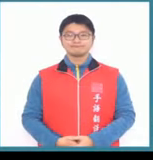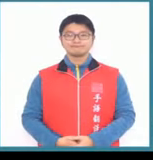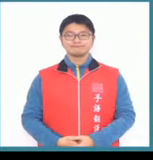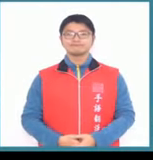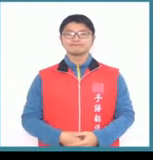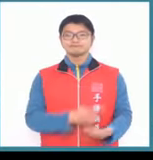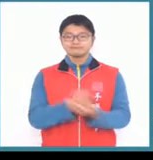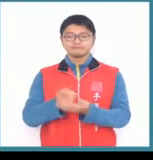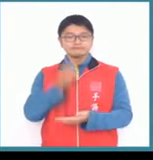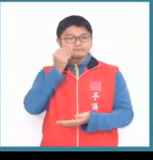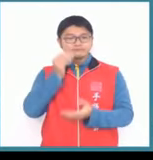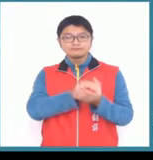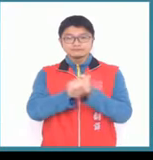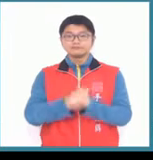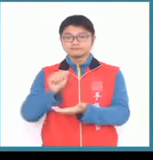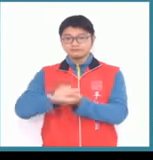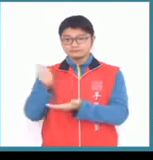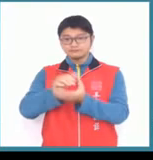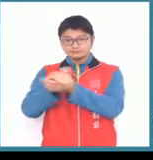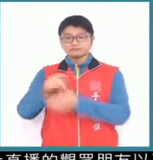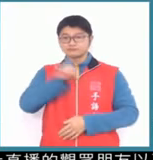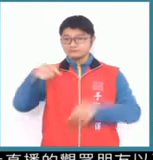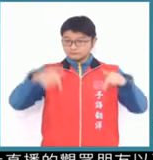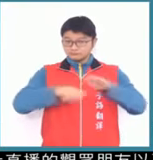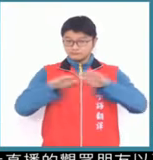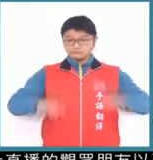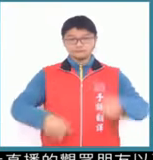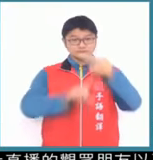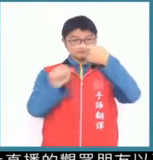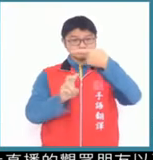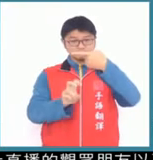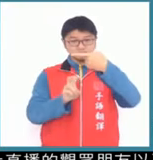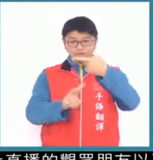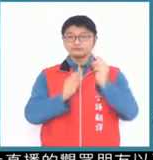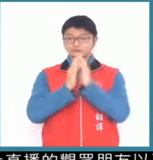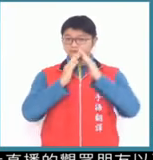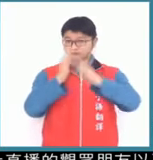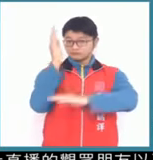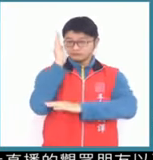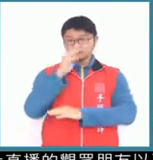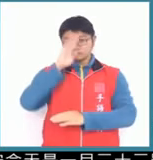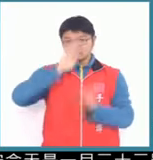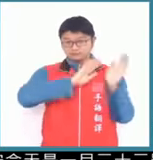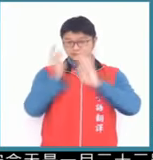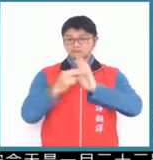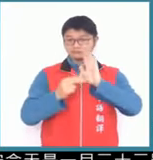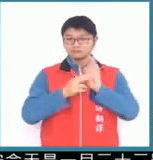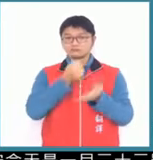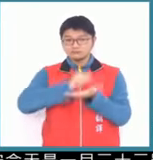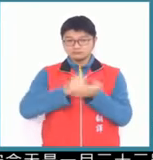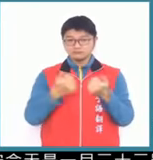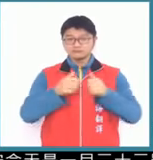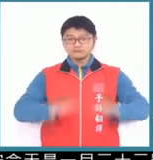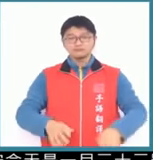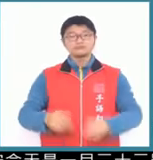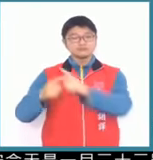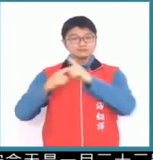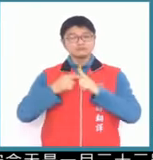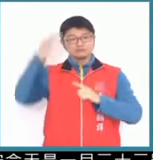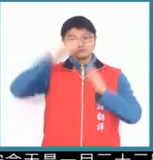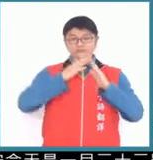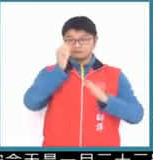线上直播的观众朋友以及媒体朋友，大家午安。今天是1月22号，桃园市政府疫情说明记者会，一样的有郑文灿市